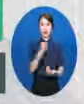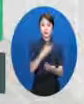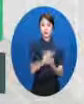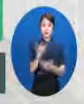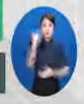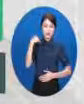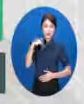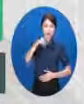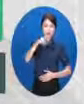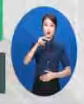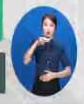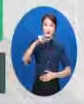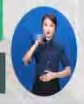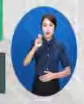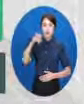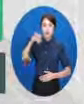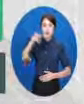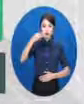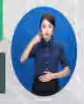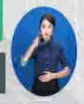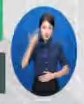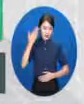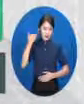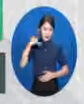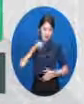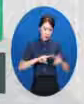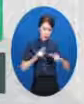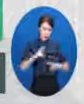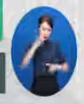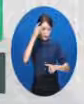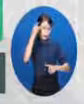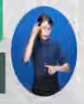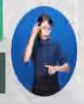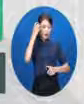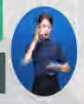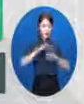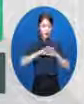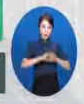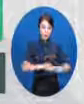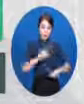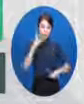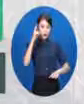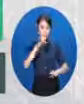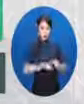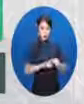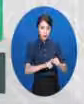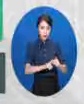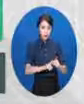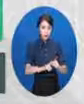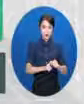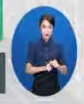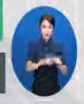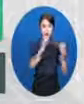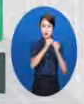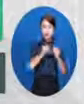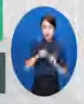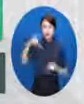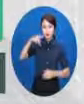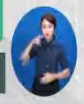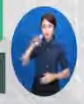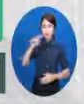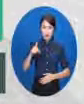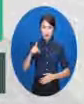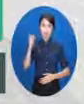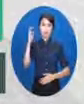천안시는 옛 삼거리 정취를 재현하기 위해 지난 2012년 조성한 천안 삼거리 전통 주막 운영자를 공개